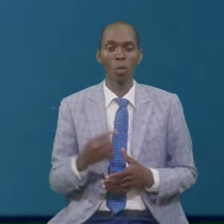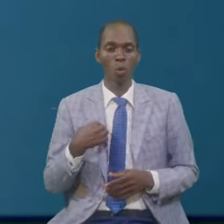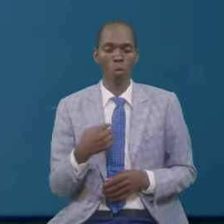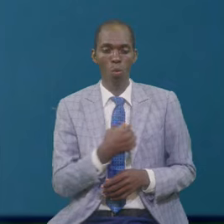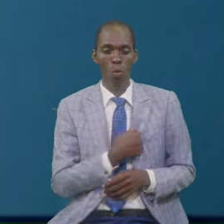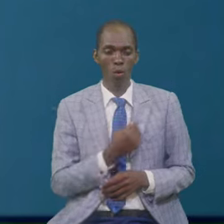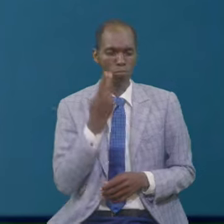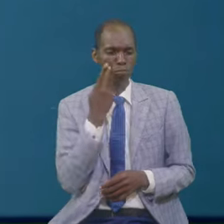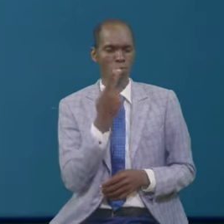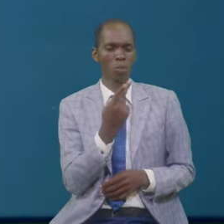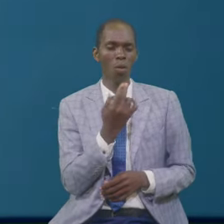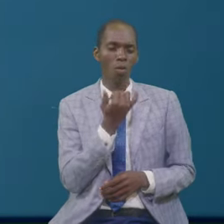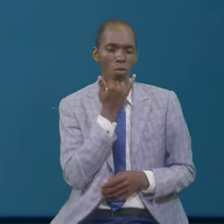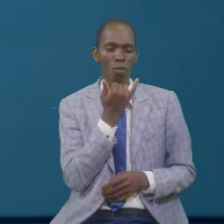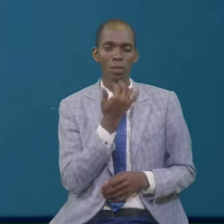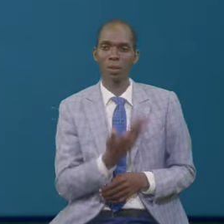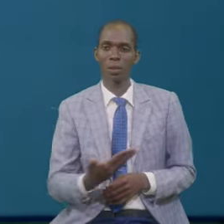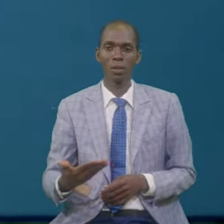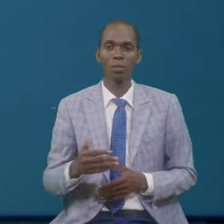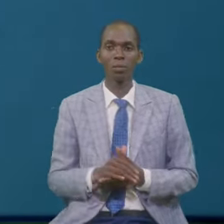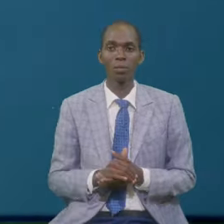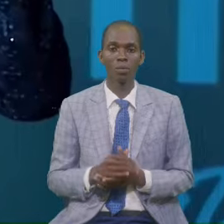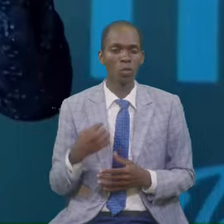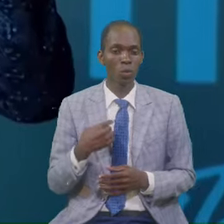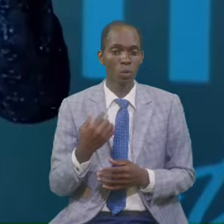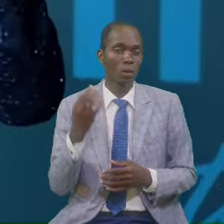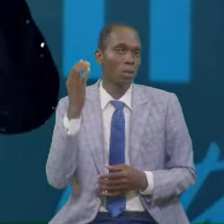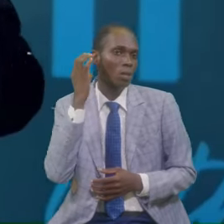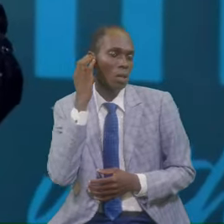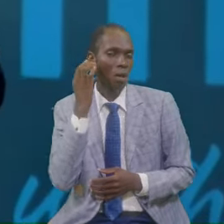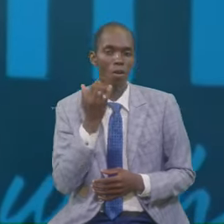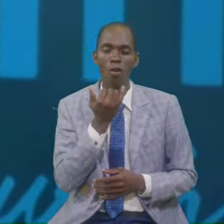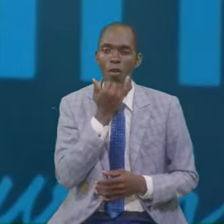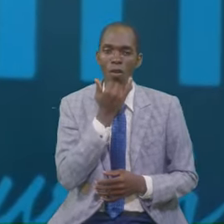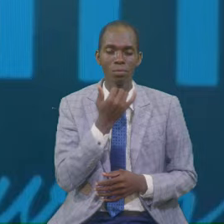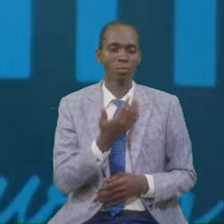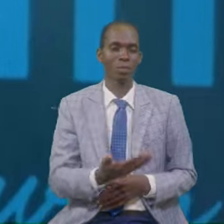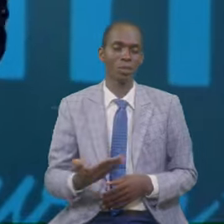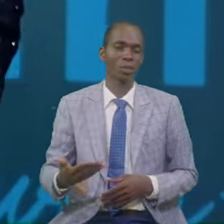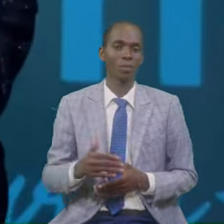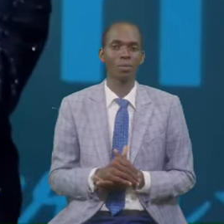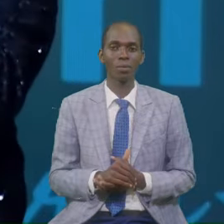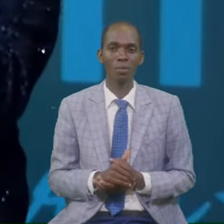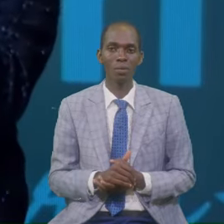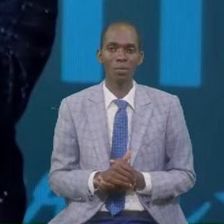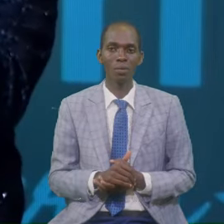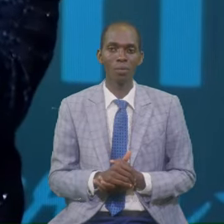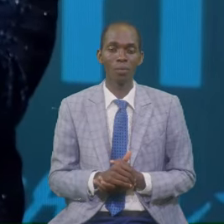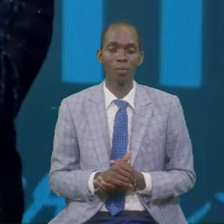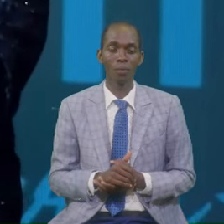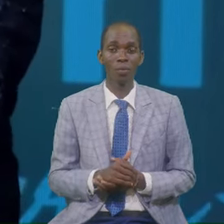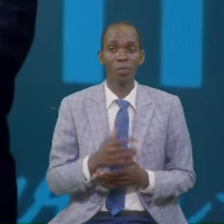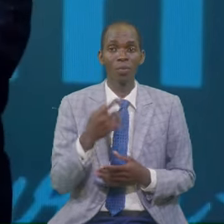thing. చెడ్డ దృశ్యాలు చూడమంటాడు. We hear the wrong thing. ఏదైనా సరే వినేయండి అంటాడు. He has